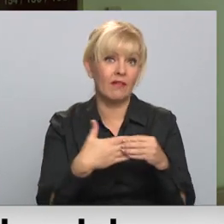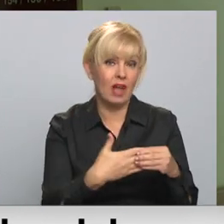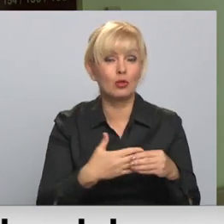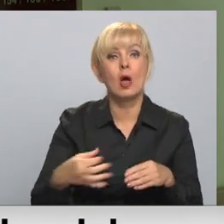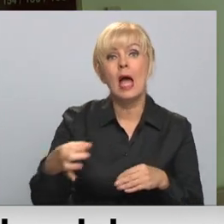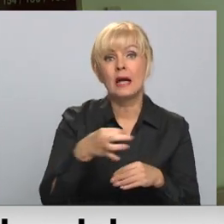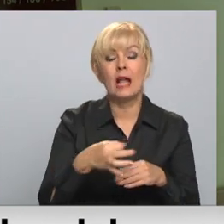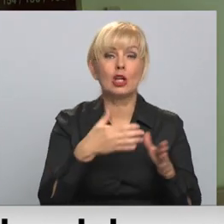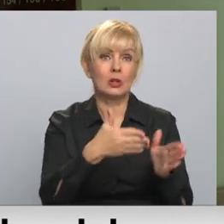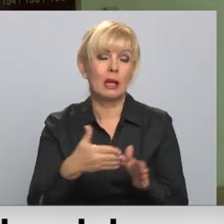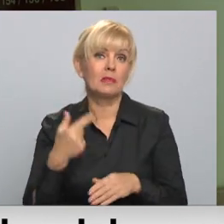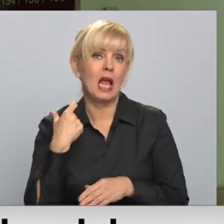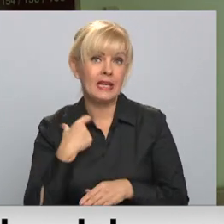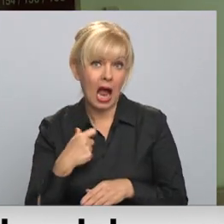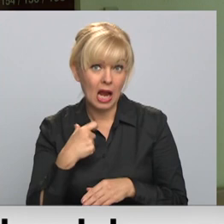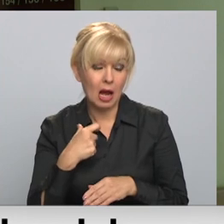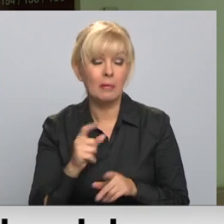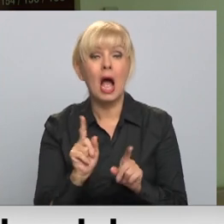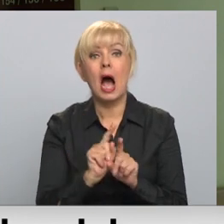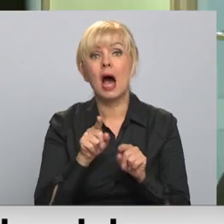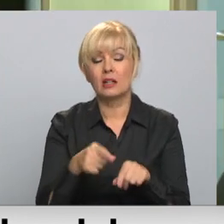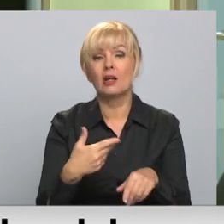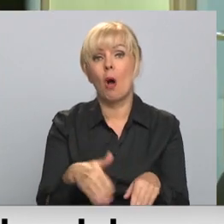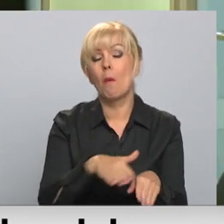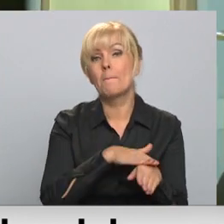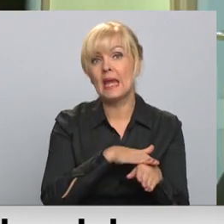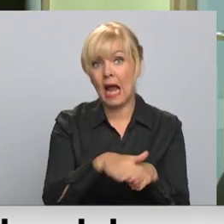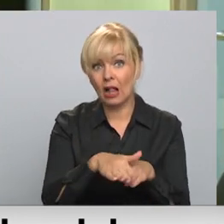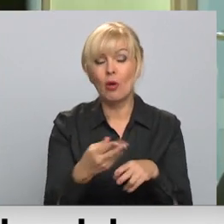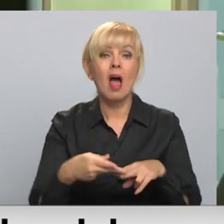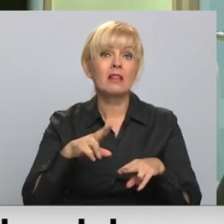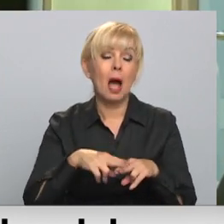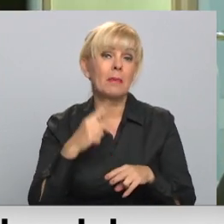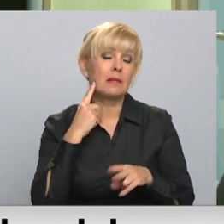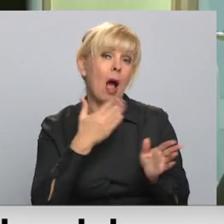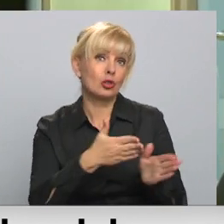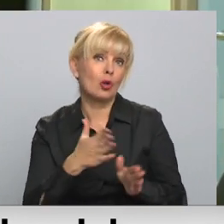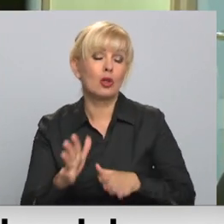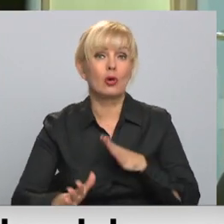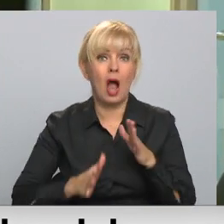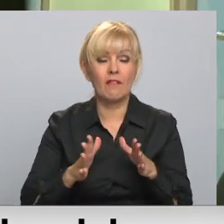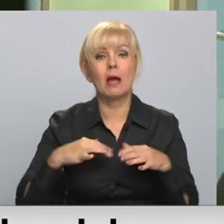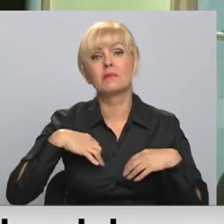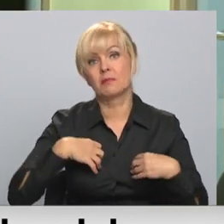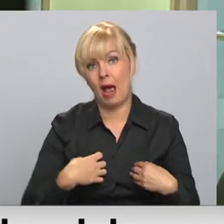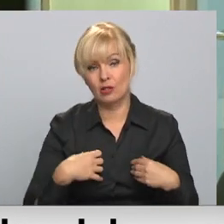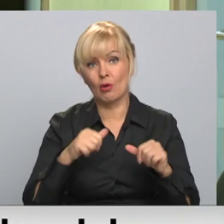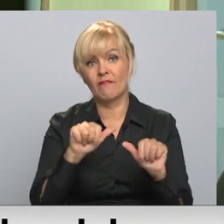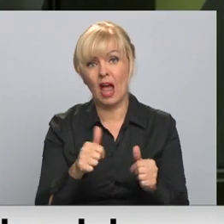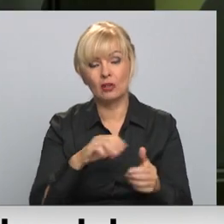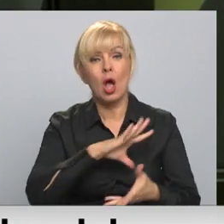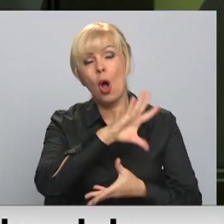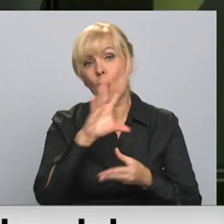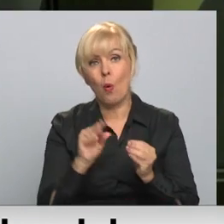reģionālo slimnīcu Jēkabpilī, bet arī tā jau ir gandrīz pārpildīta. Tādēļ Madonas slimnīca gatavojas pesimistiskajiem scenārijiem valstī